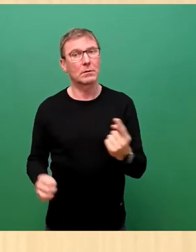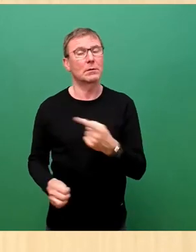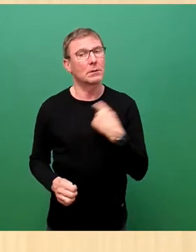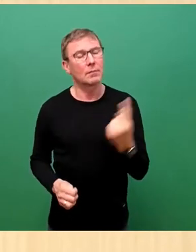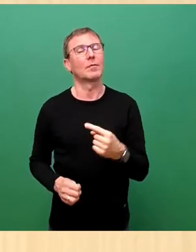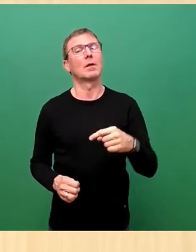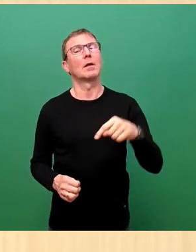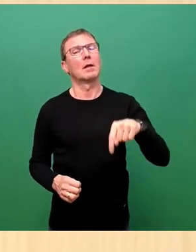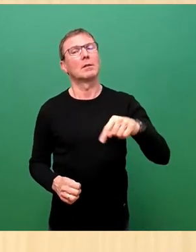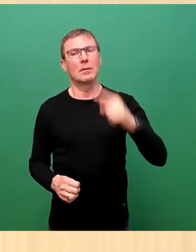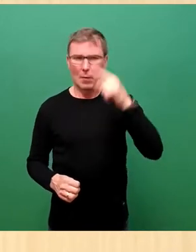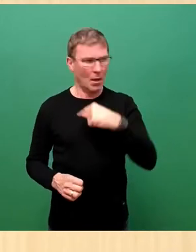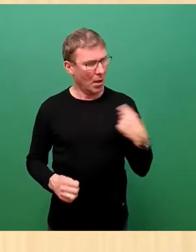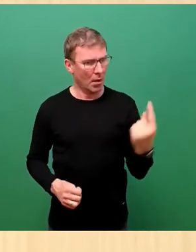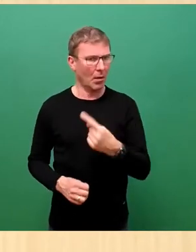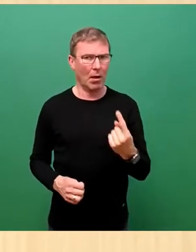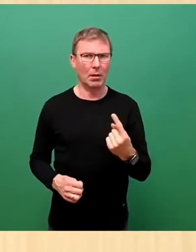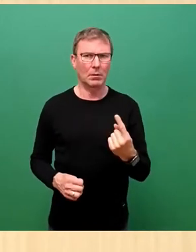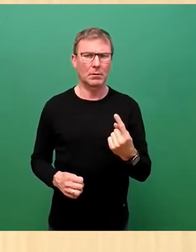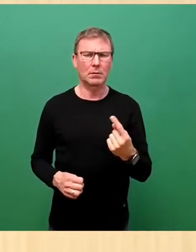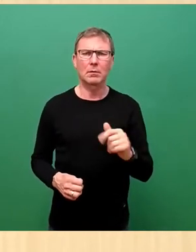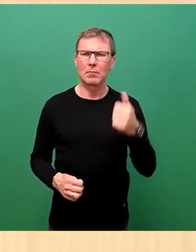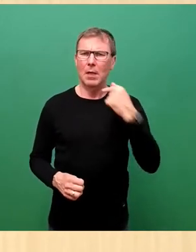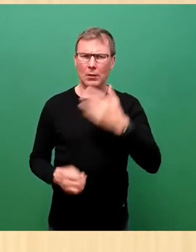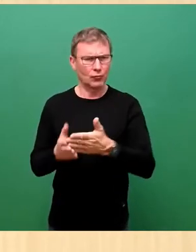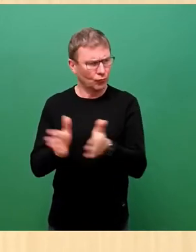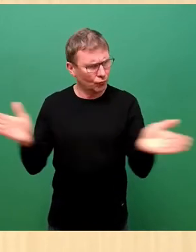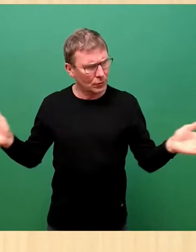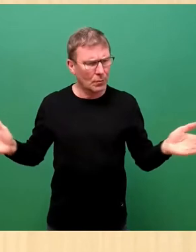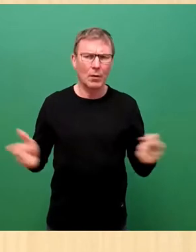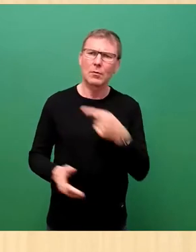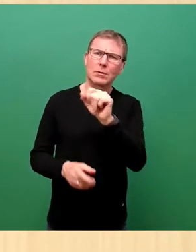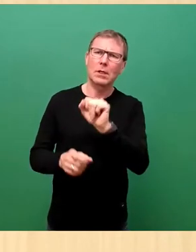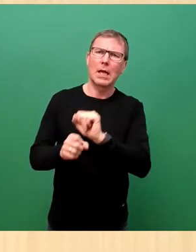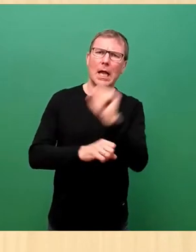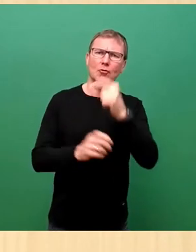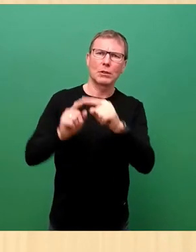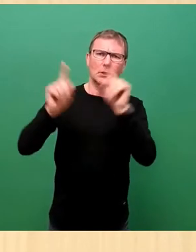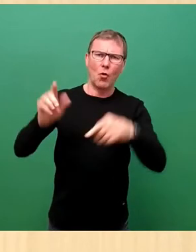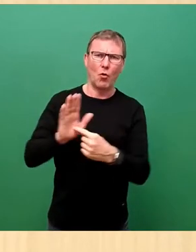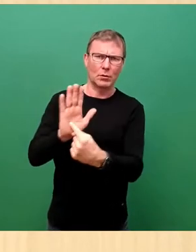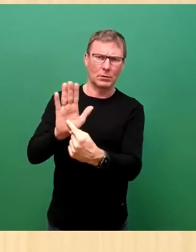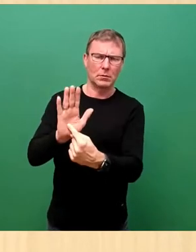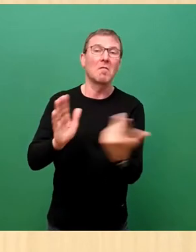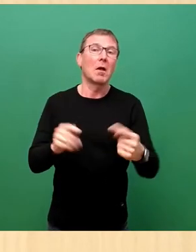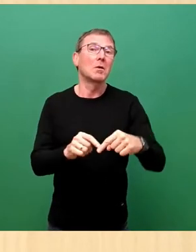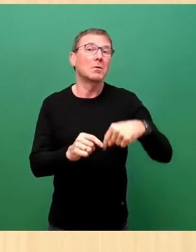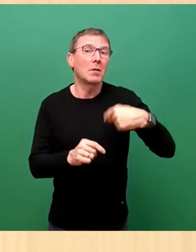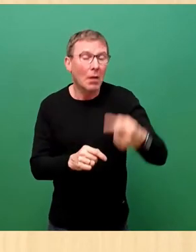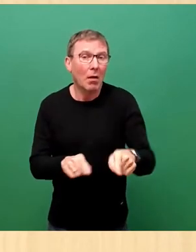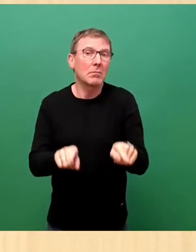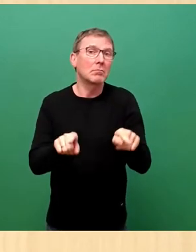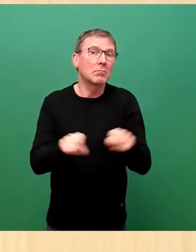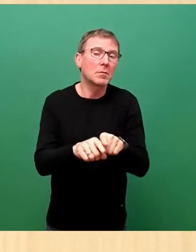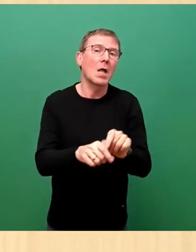Rat eine so breite Mehrheit einmal zu dieser Resolution und vielleicht nachher auch zur